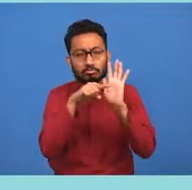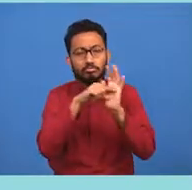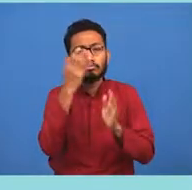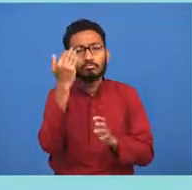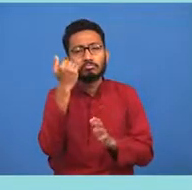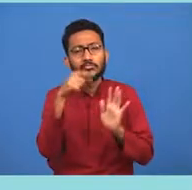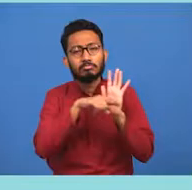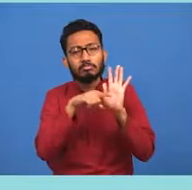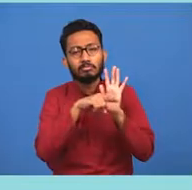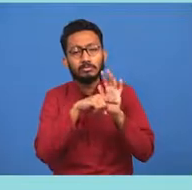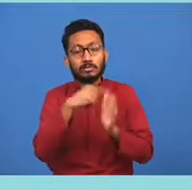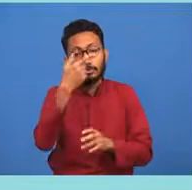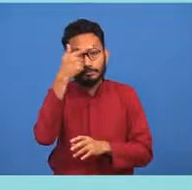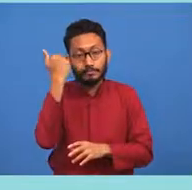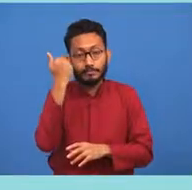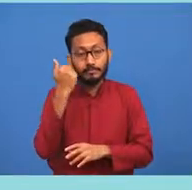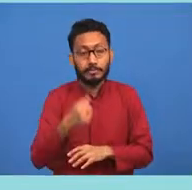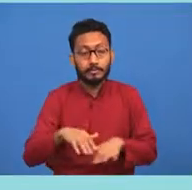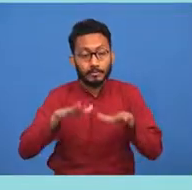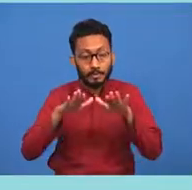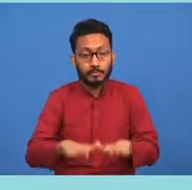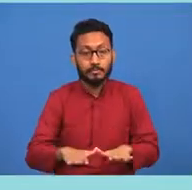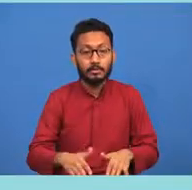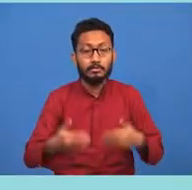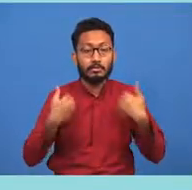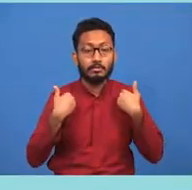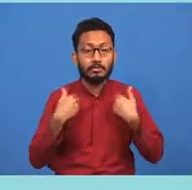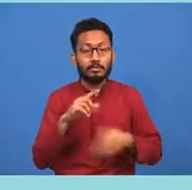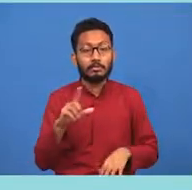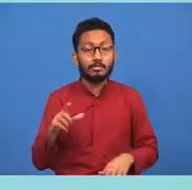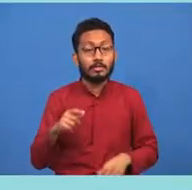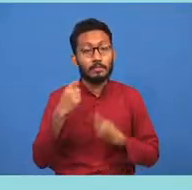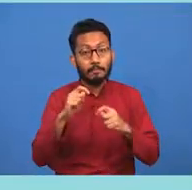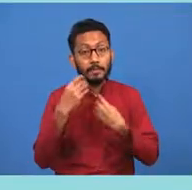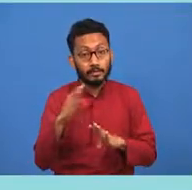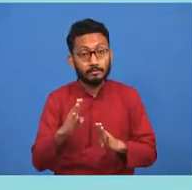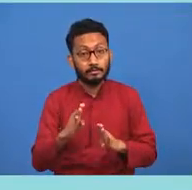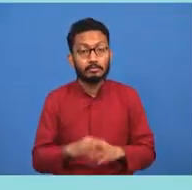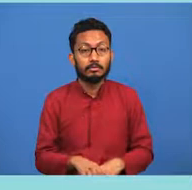Oh, sebab pemendakan adalah tindak balas eksotermik.